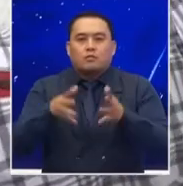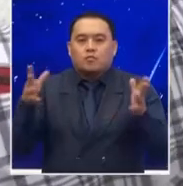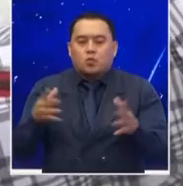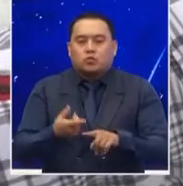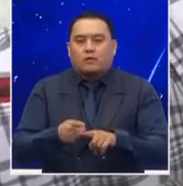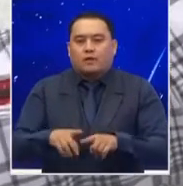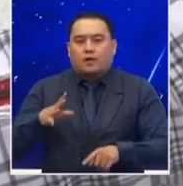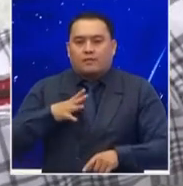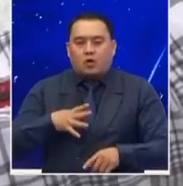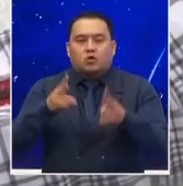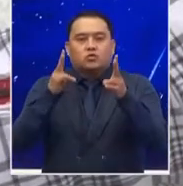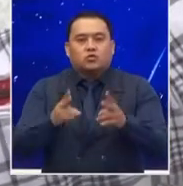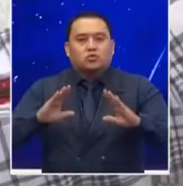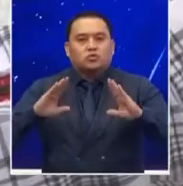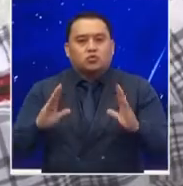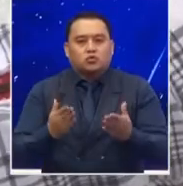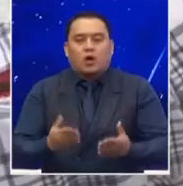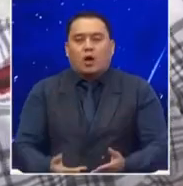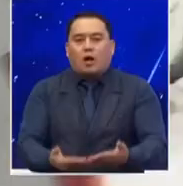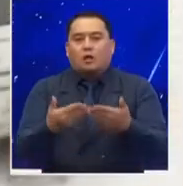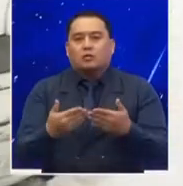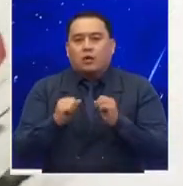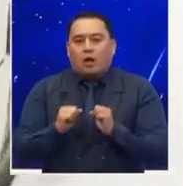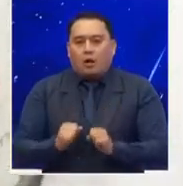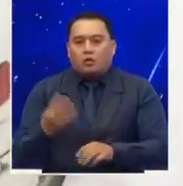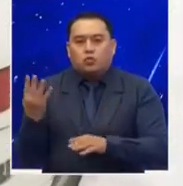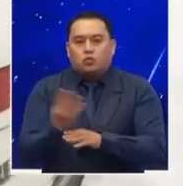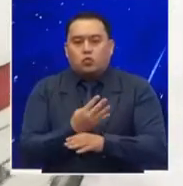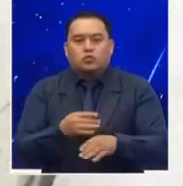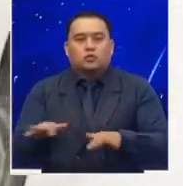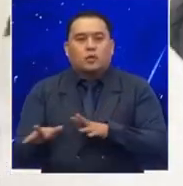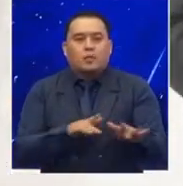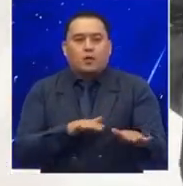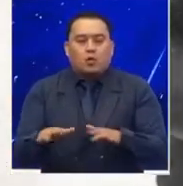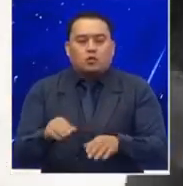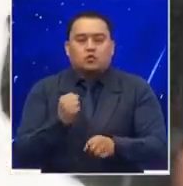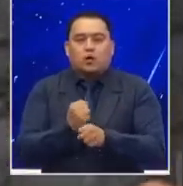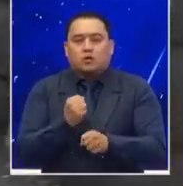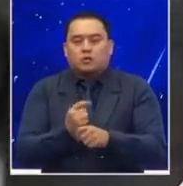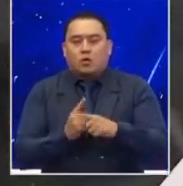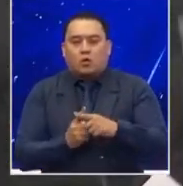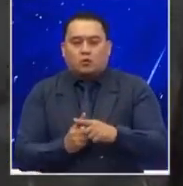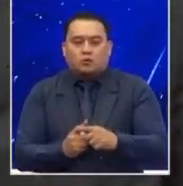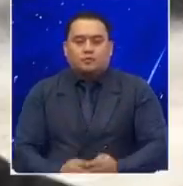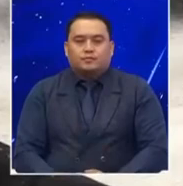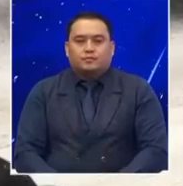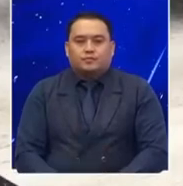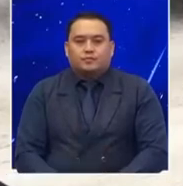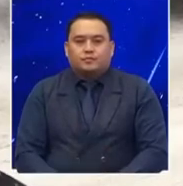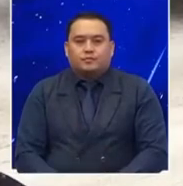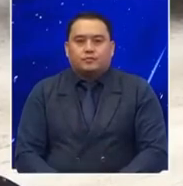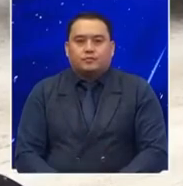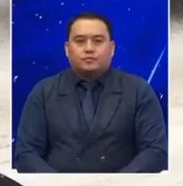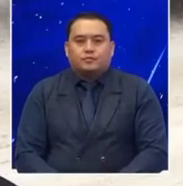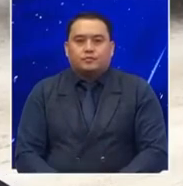Жалпы жергілікті төтеншіліктер ескерту шарасын жыл басынан бері 4-ші рет өткізіп отыр. Нәтижесі де оң дейді сала қызметкерлері. Себептері